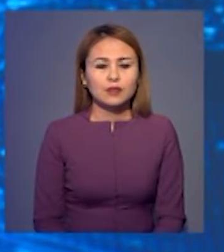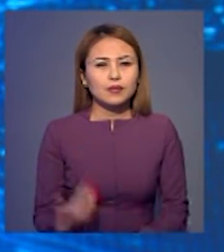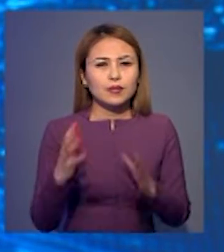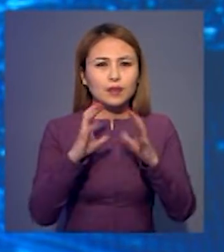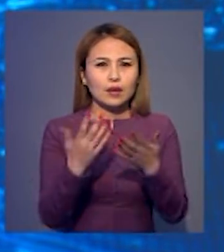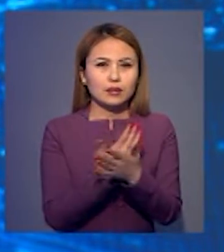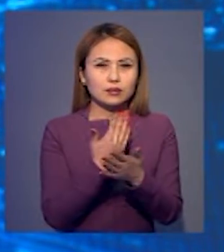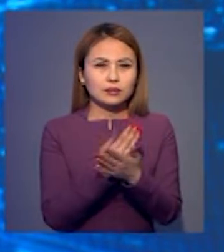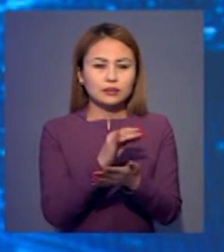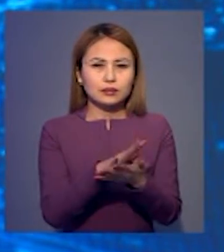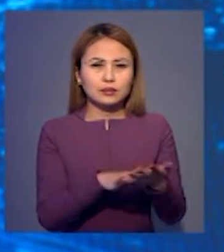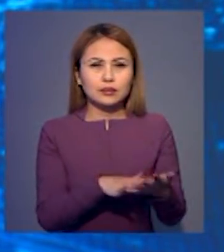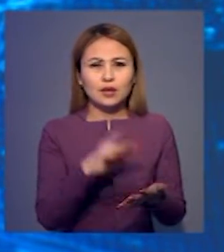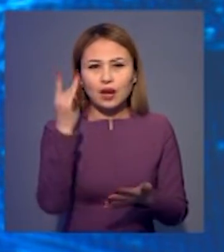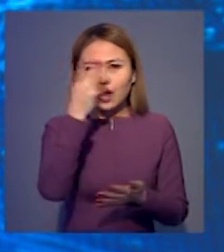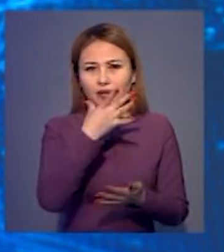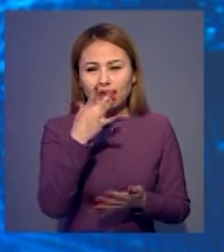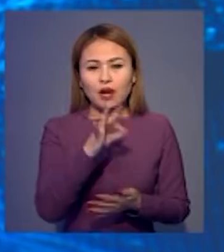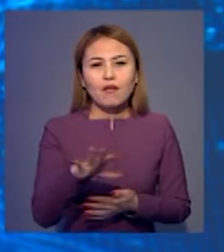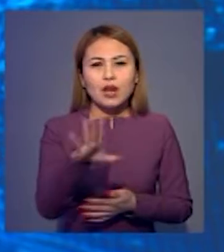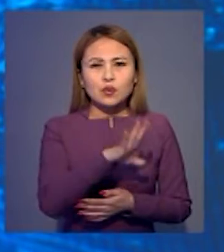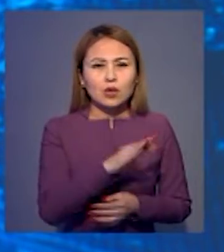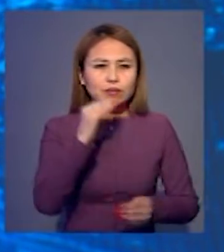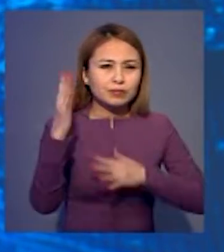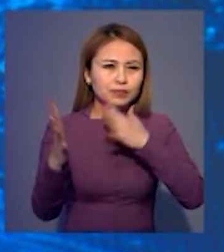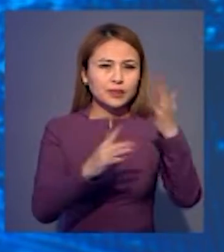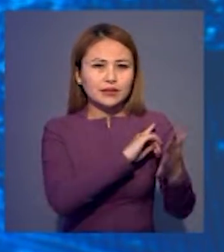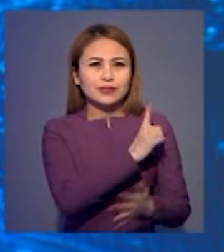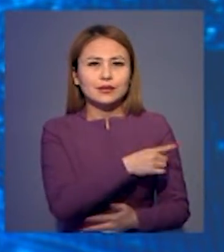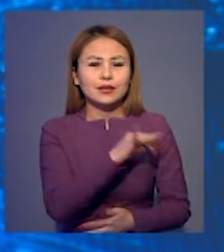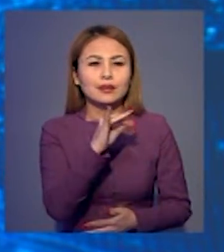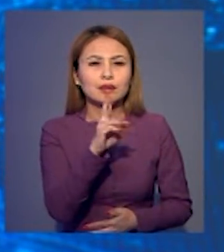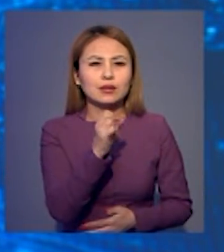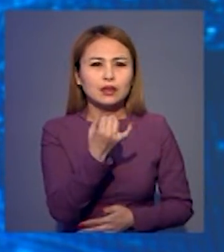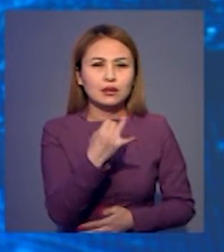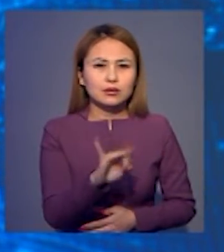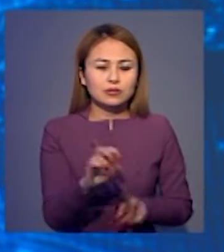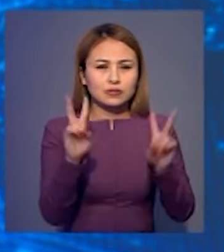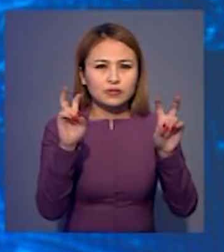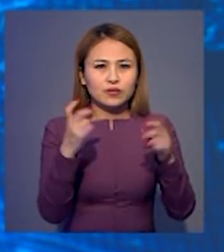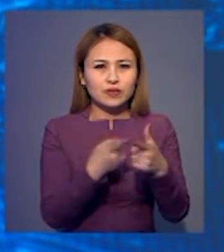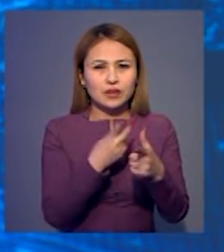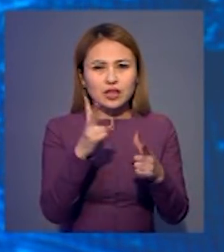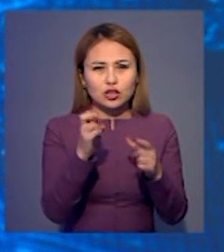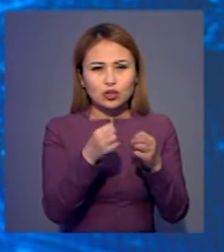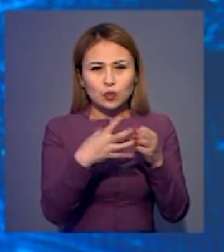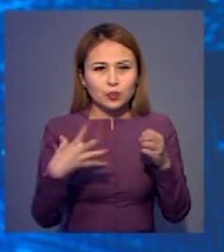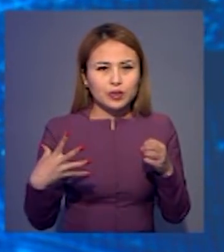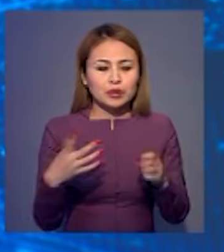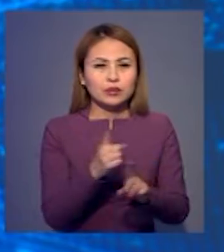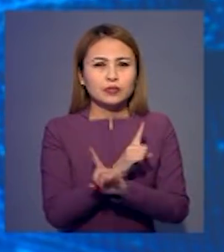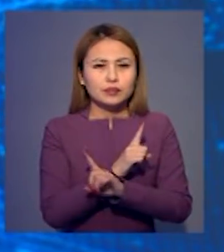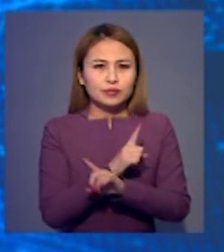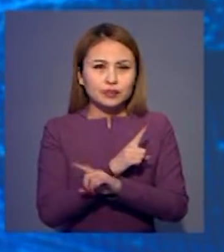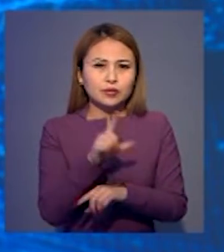Хабарымызды шетел жаңалықтарымен жалғастырсақ, Африканың шығысында ойран салған Идай тропикалық циклоннан қаза тапқандардың саны